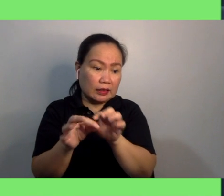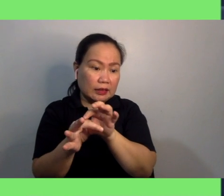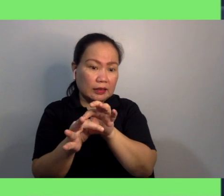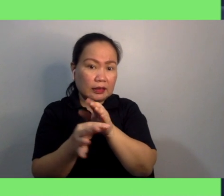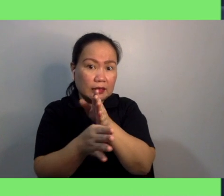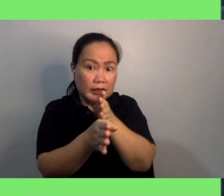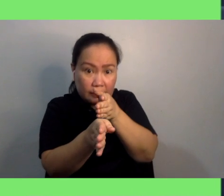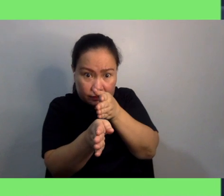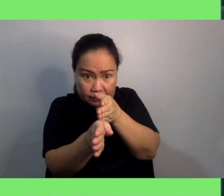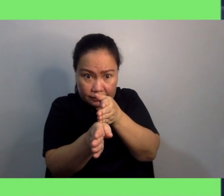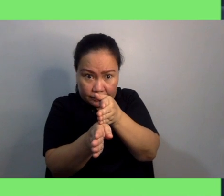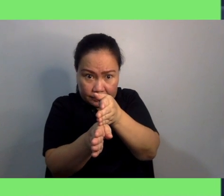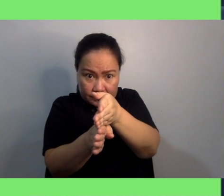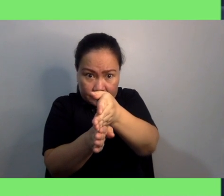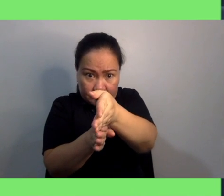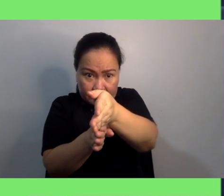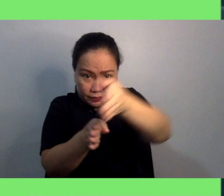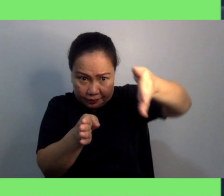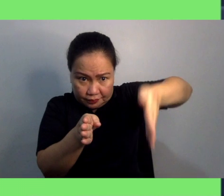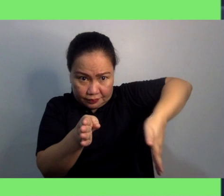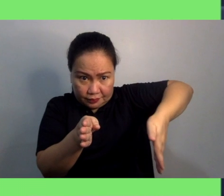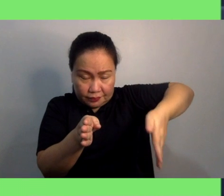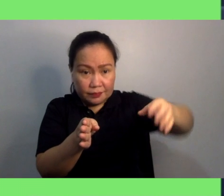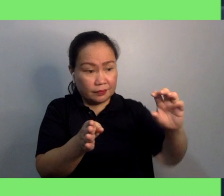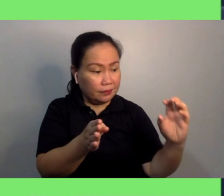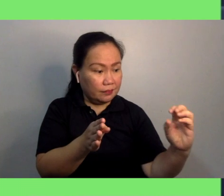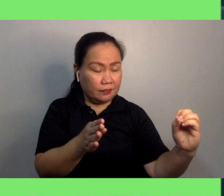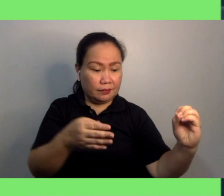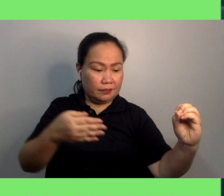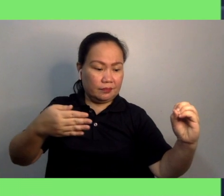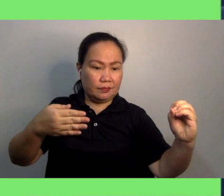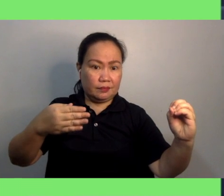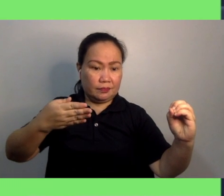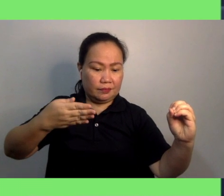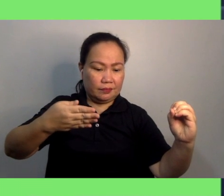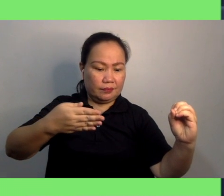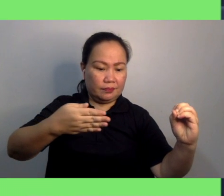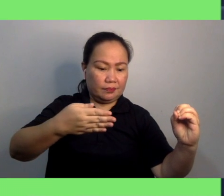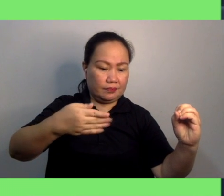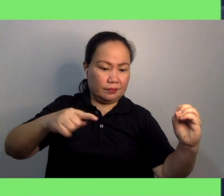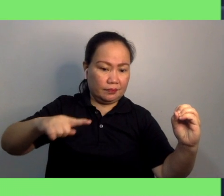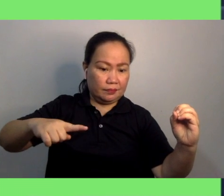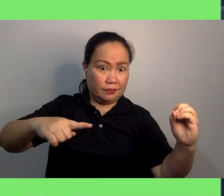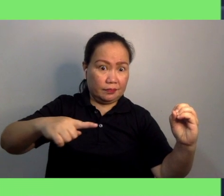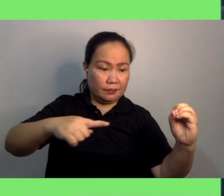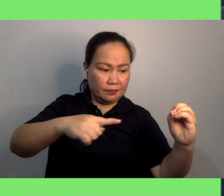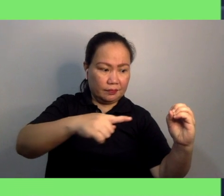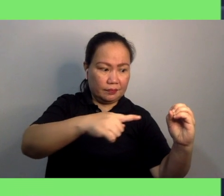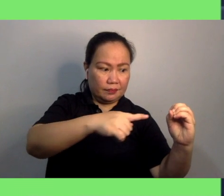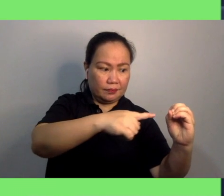ng angle doon sa 0 degree. Siyempre, 0 degree kasi wala pang sukat. So, dapat